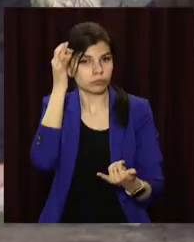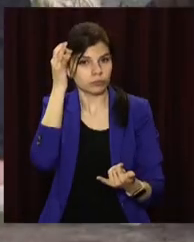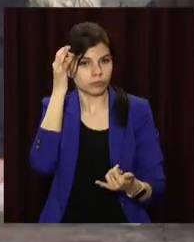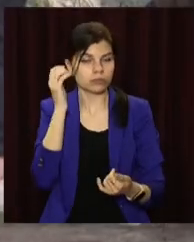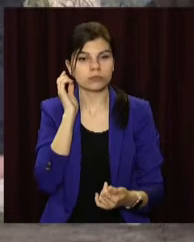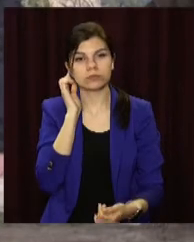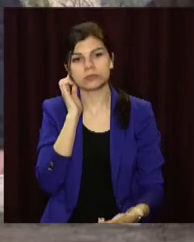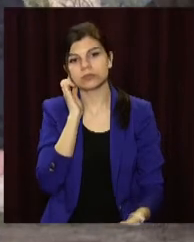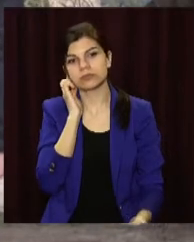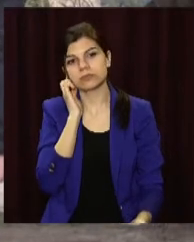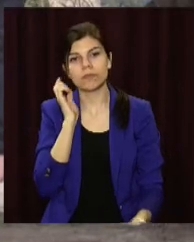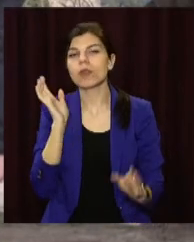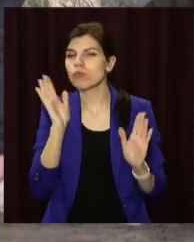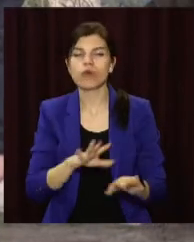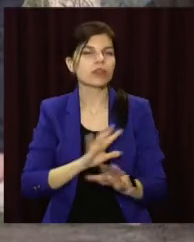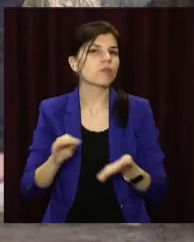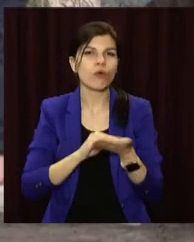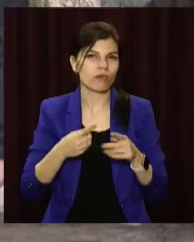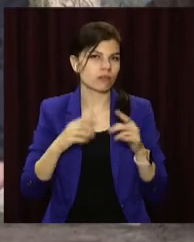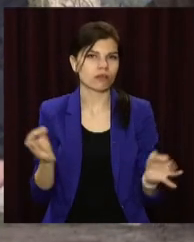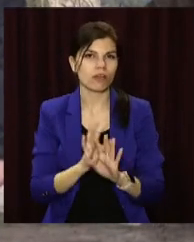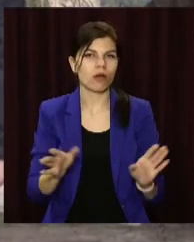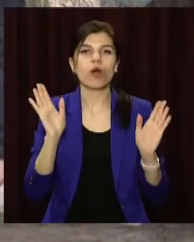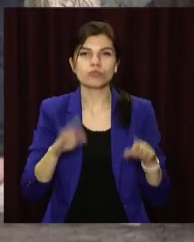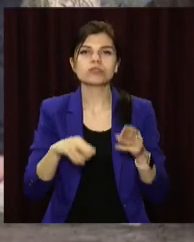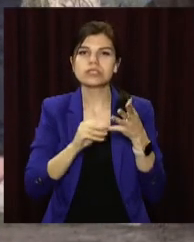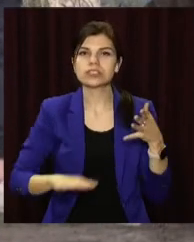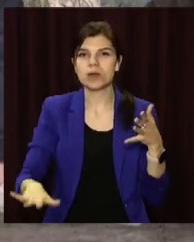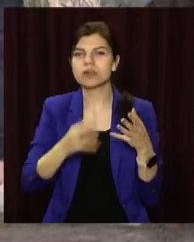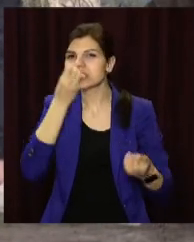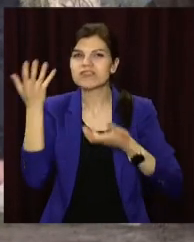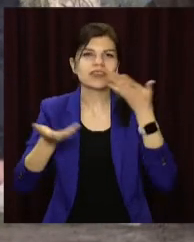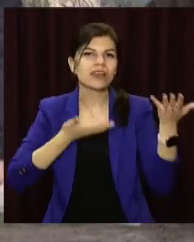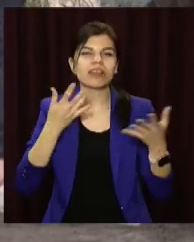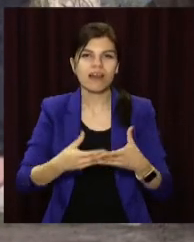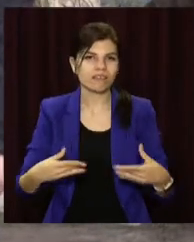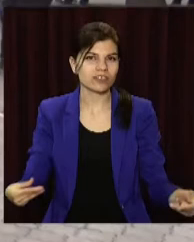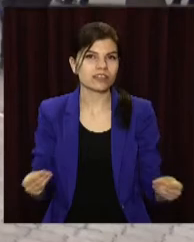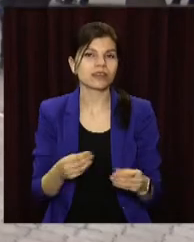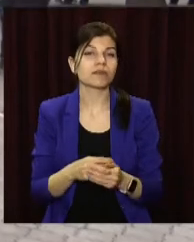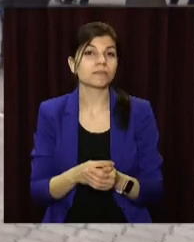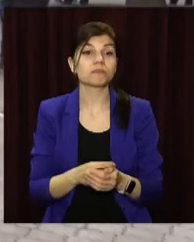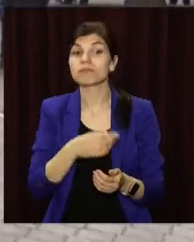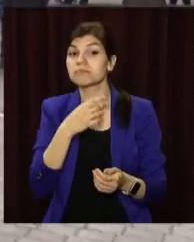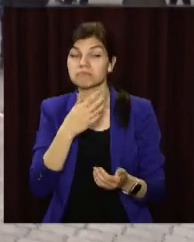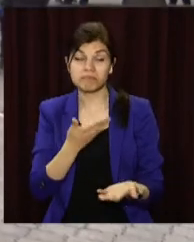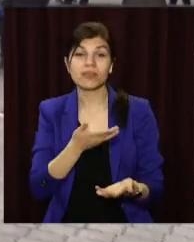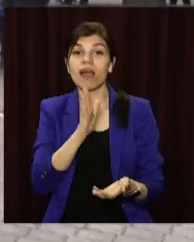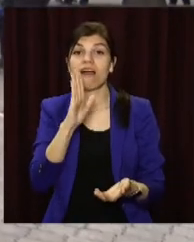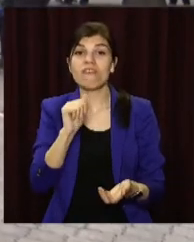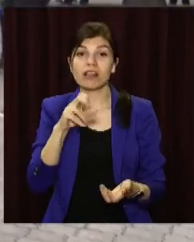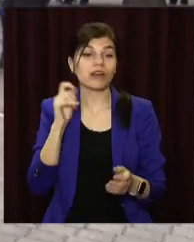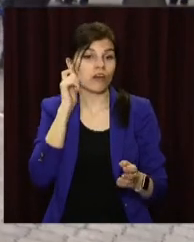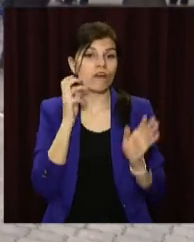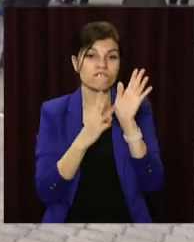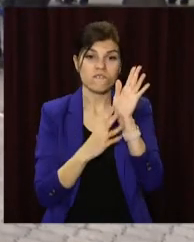не повториться це ніколи. Нехай земля зацвітає на весні буйним світом. Валерію Олійнику